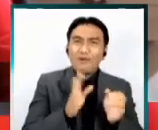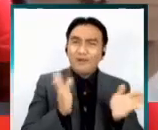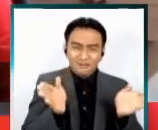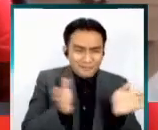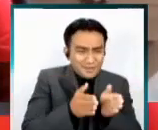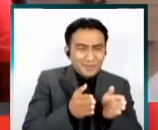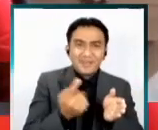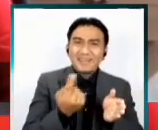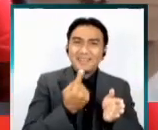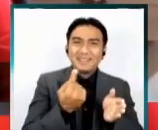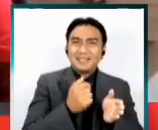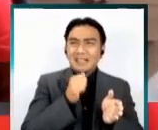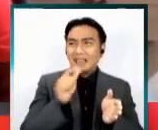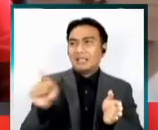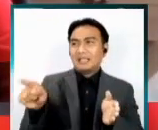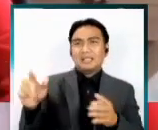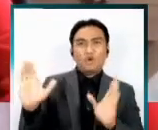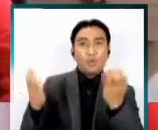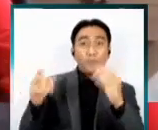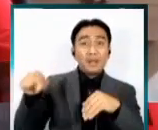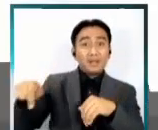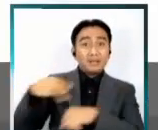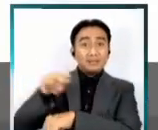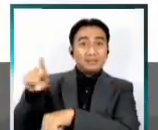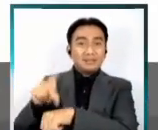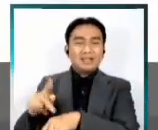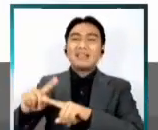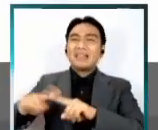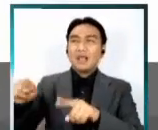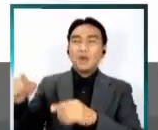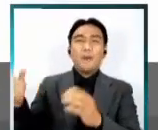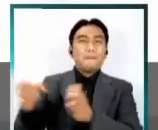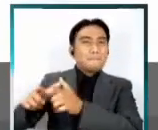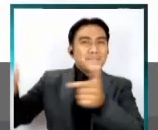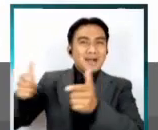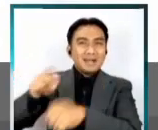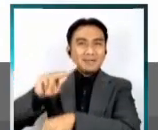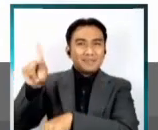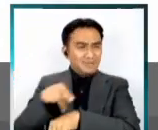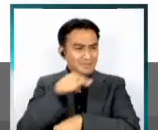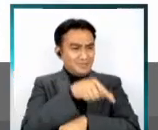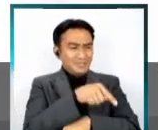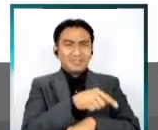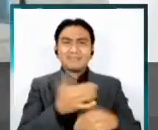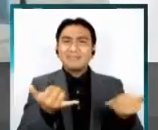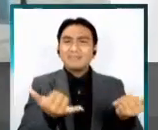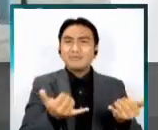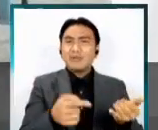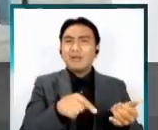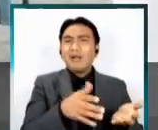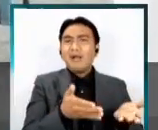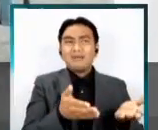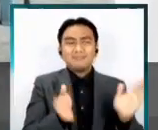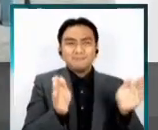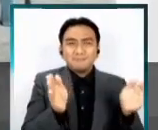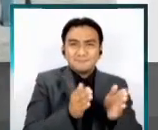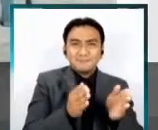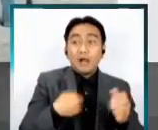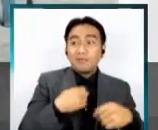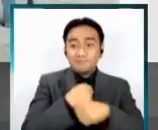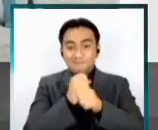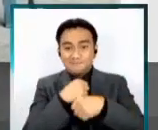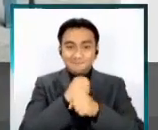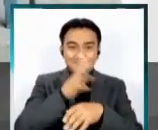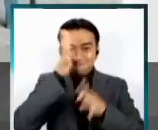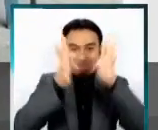Hindi gaya ng bamboo natin na malalaki. So yan ang binibili ko at saka yan ang ginagawa ko. Si Tatay Jemlyn